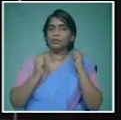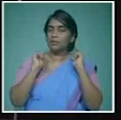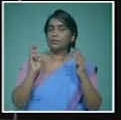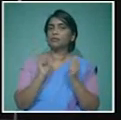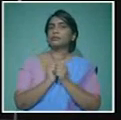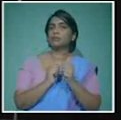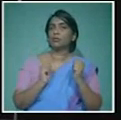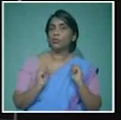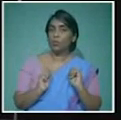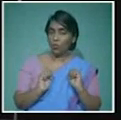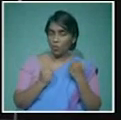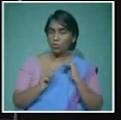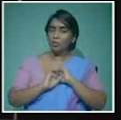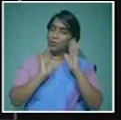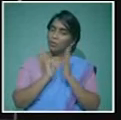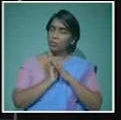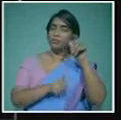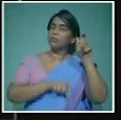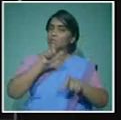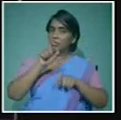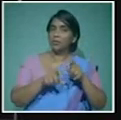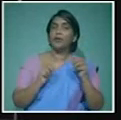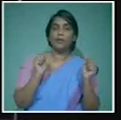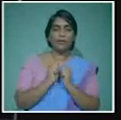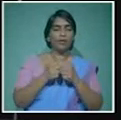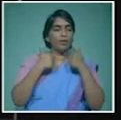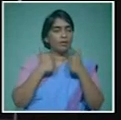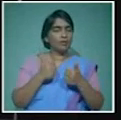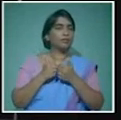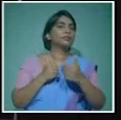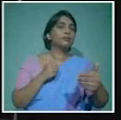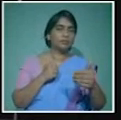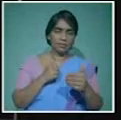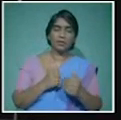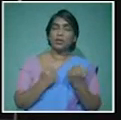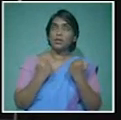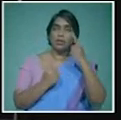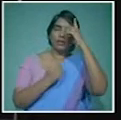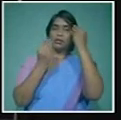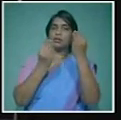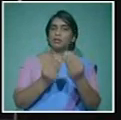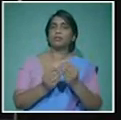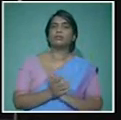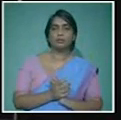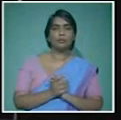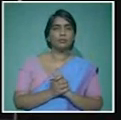වැඩක් කරන්න උත්සාහයක් ගන්න සියලුම දෙනාට ඒ කටයුත්ත සාර්ථකව ඉටු කරන්න ශක්තිය